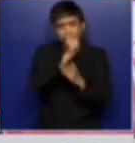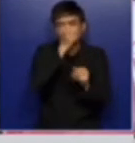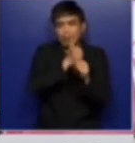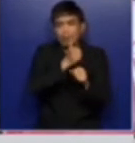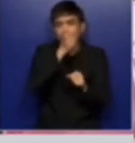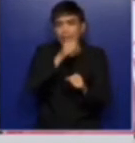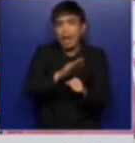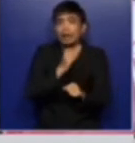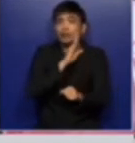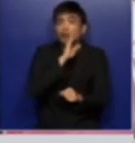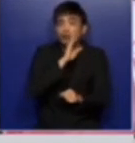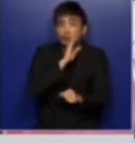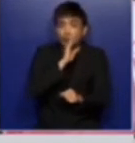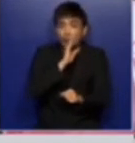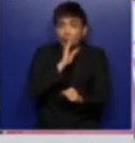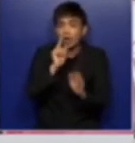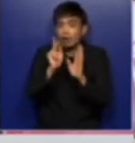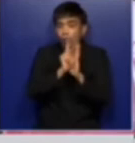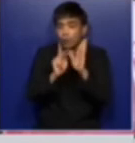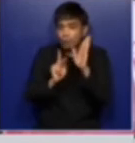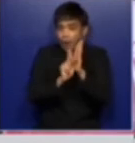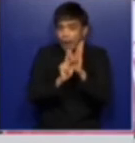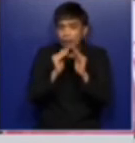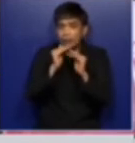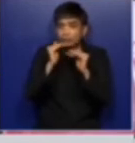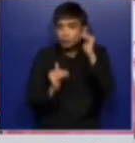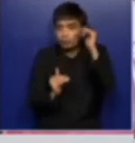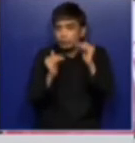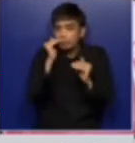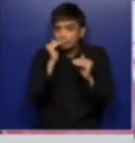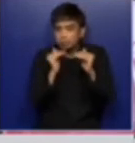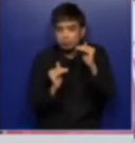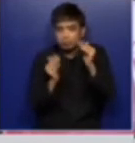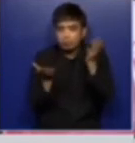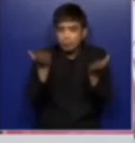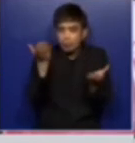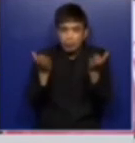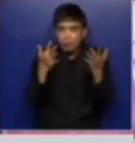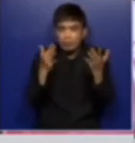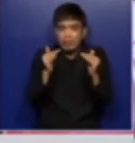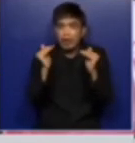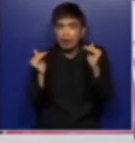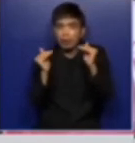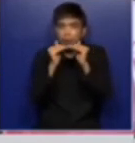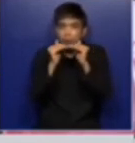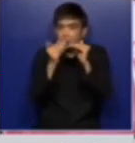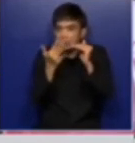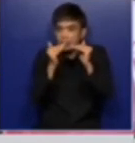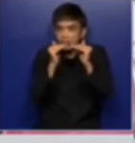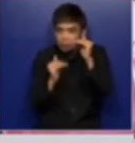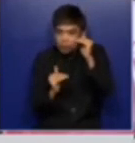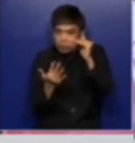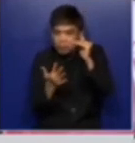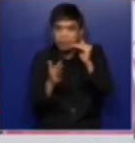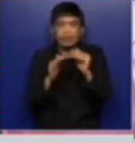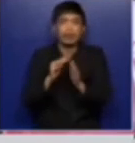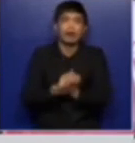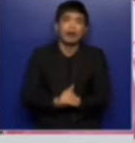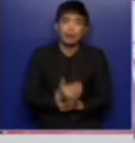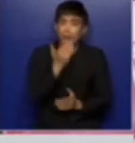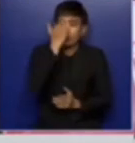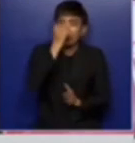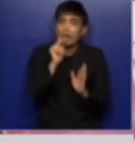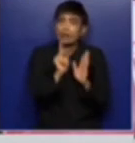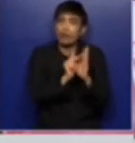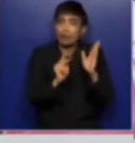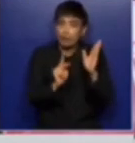กติกาบ้านเมืองยังไม่มีความยุติธรรมนั่นก็คือกฎหมายรัฐธรรมนูญซึ่งเป็นกฎหมายสูงสุ